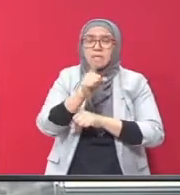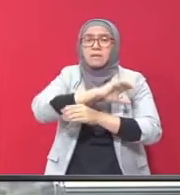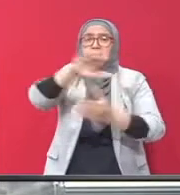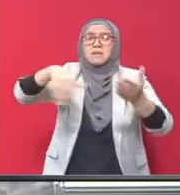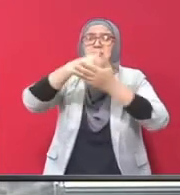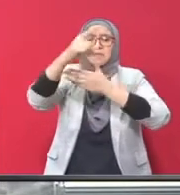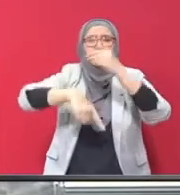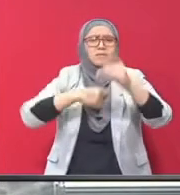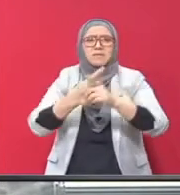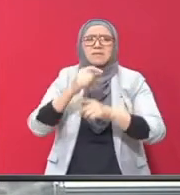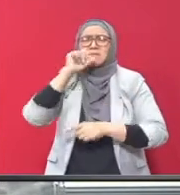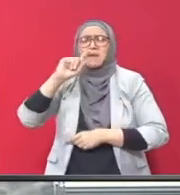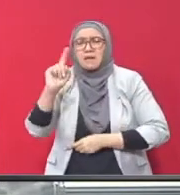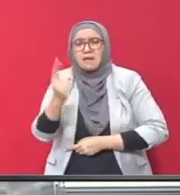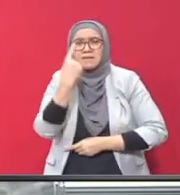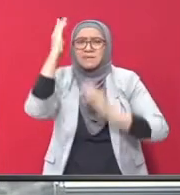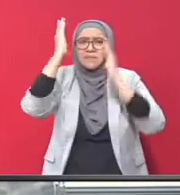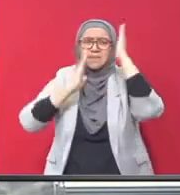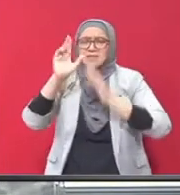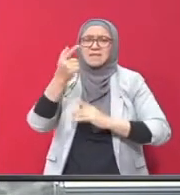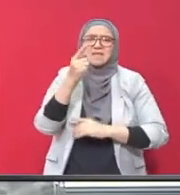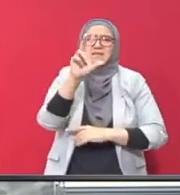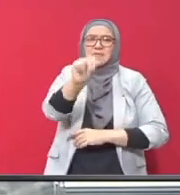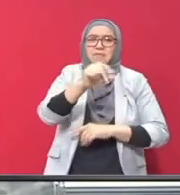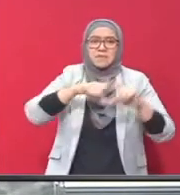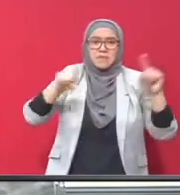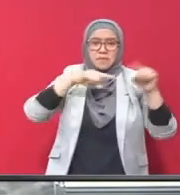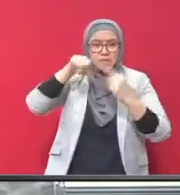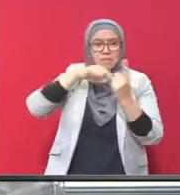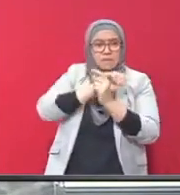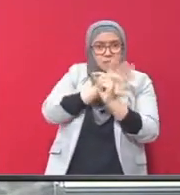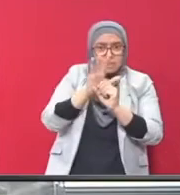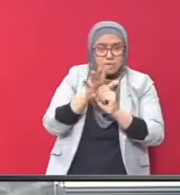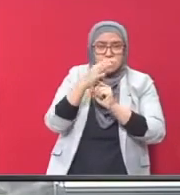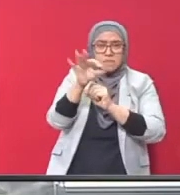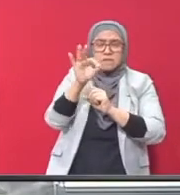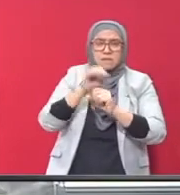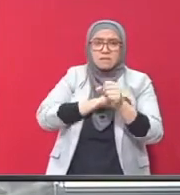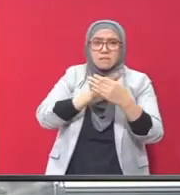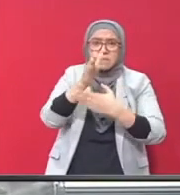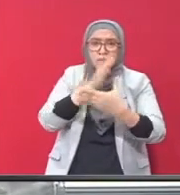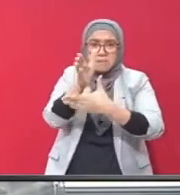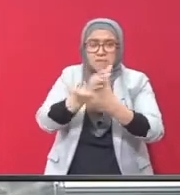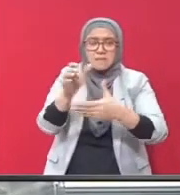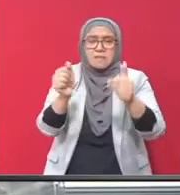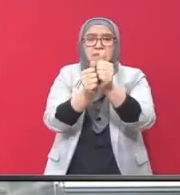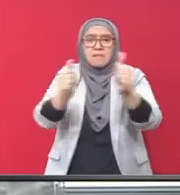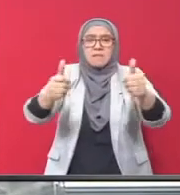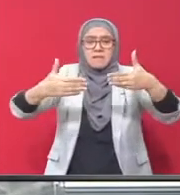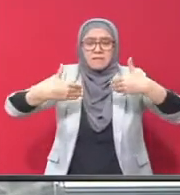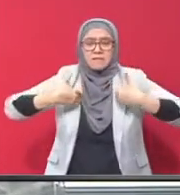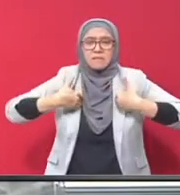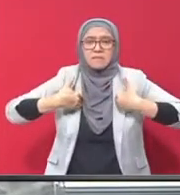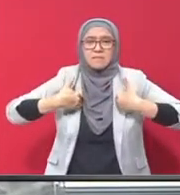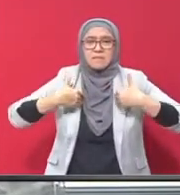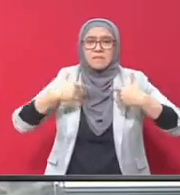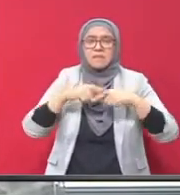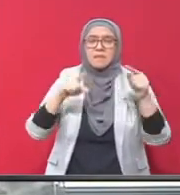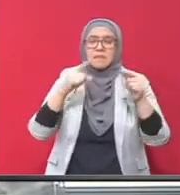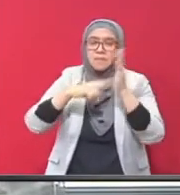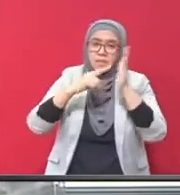dunia bukan tak Agnesia saja bila penerbit komik sebelah sini menyerang Hai tanpa ada